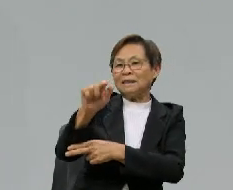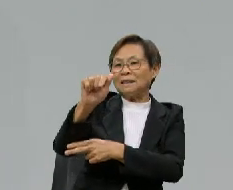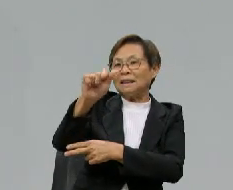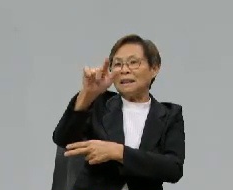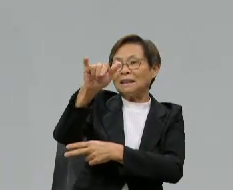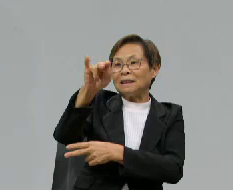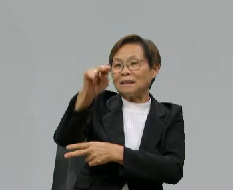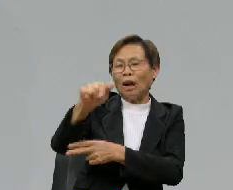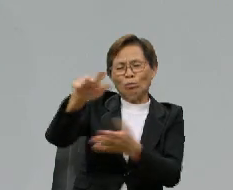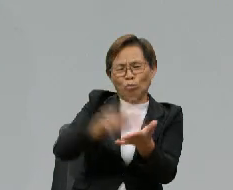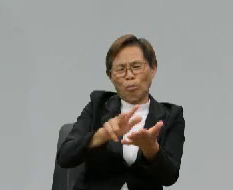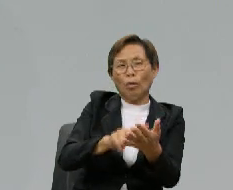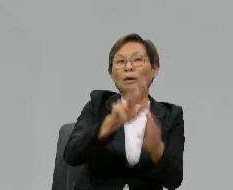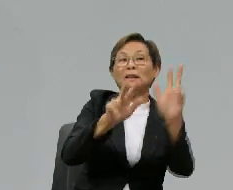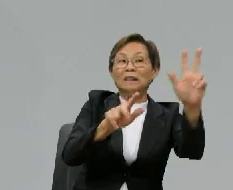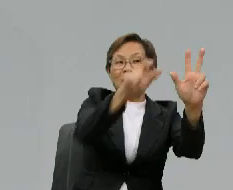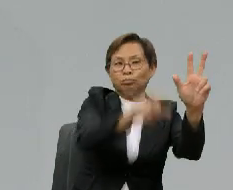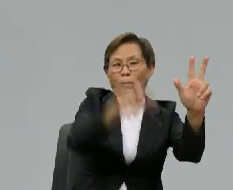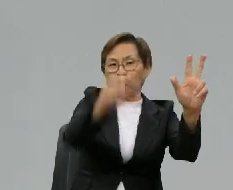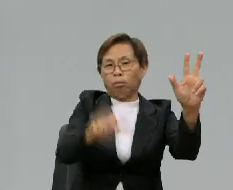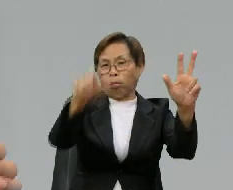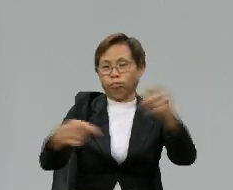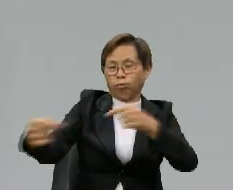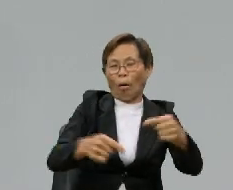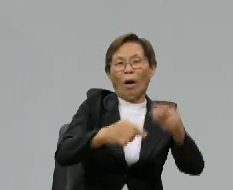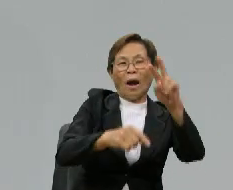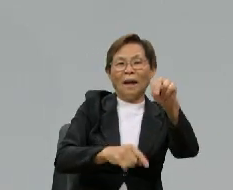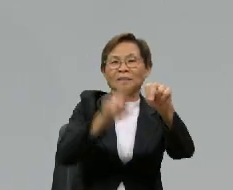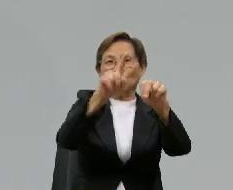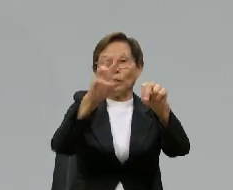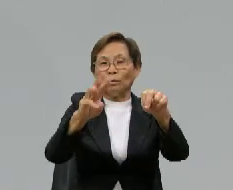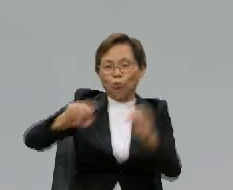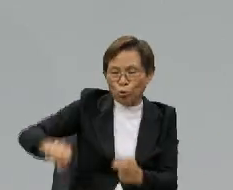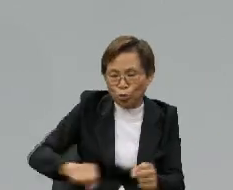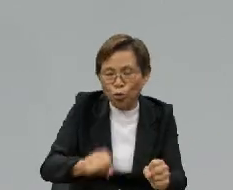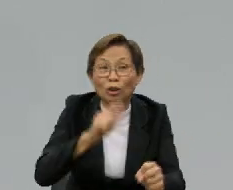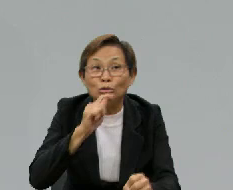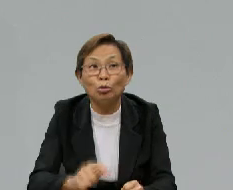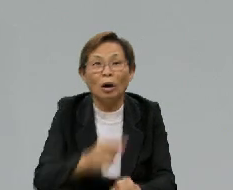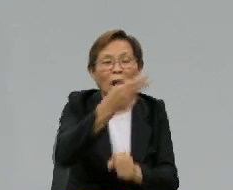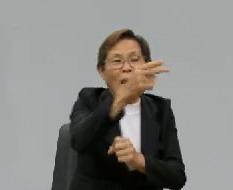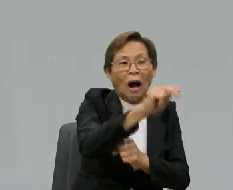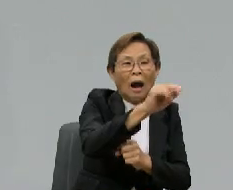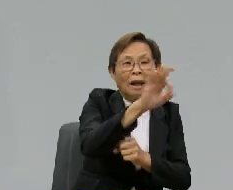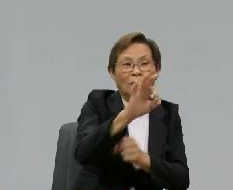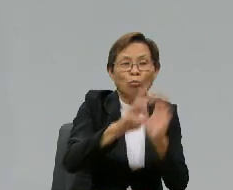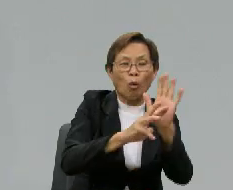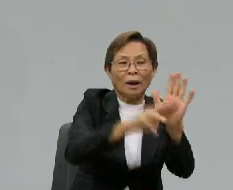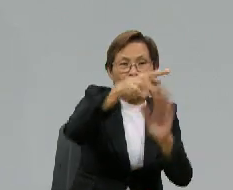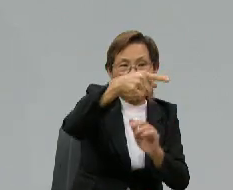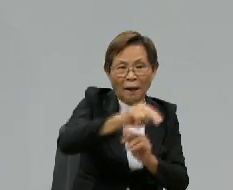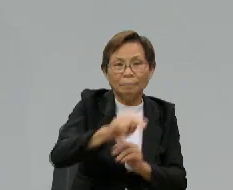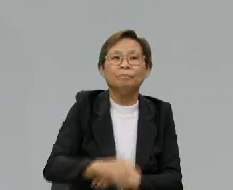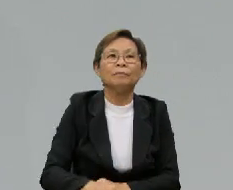pun mengesahkan 3 calon yang akan bertanding untuk N16 Sungai Tua ini iaitu Muhammad Hanif Jamaluddin bagi mewakili